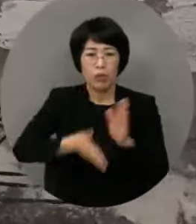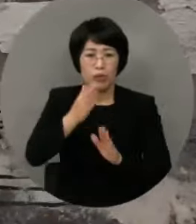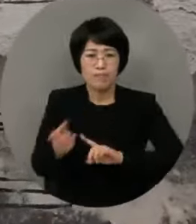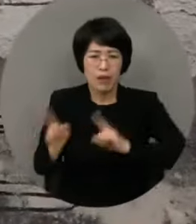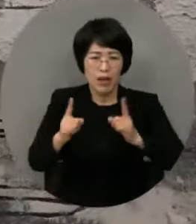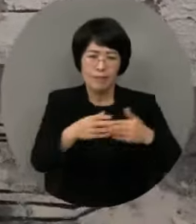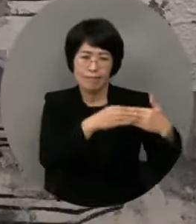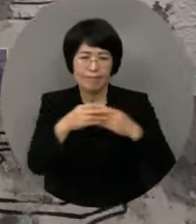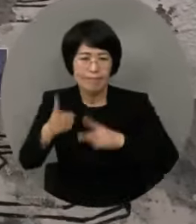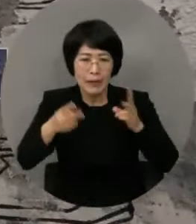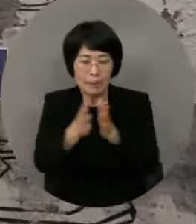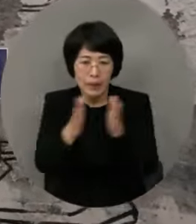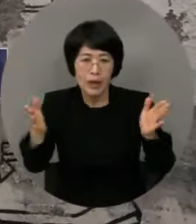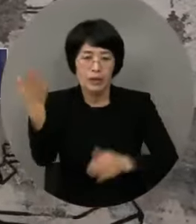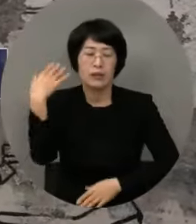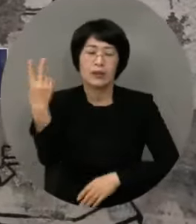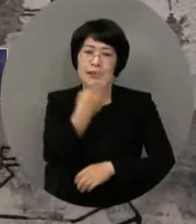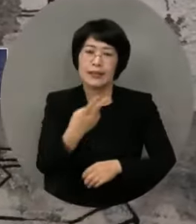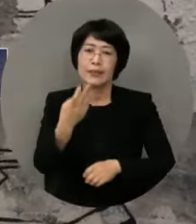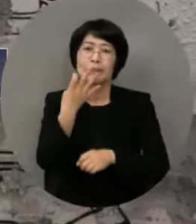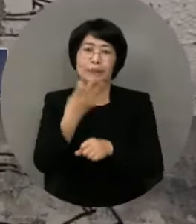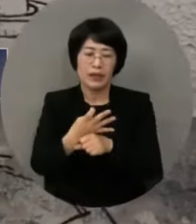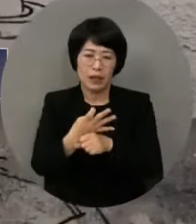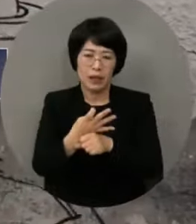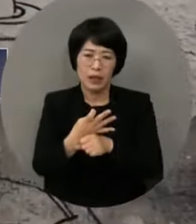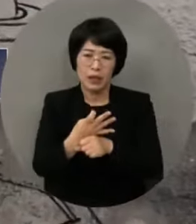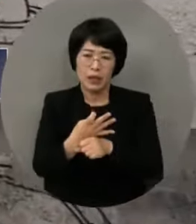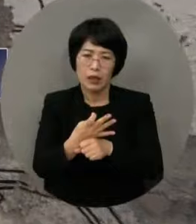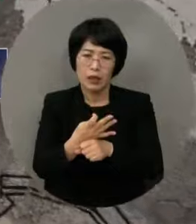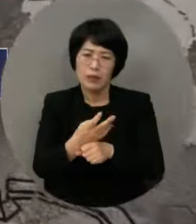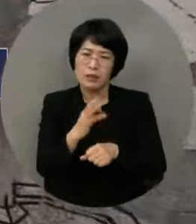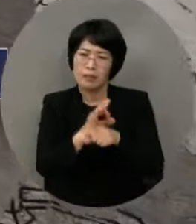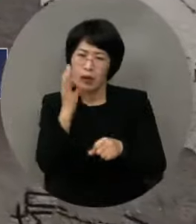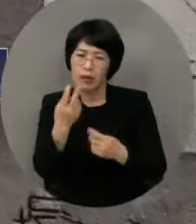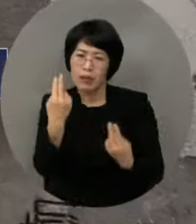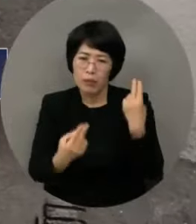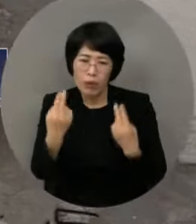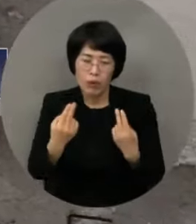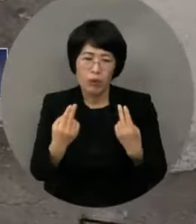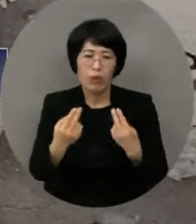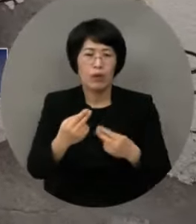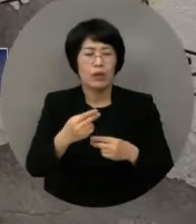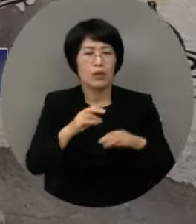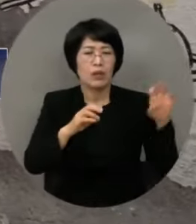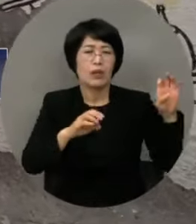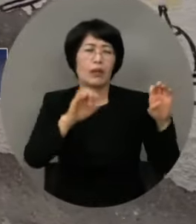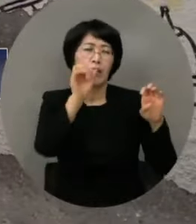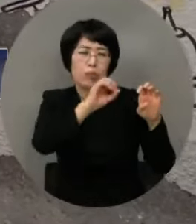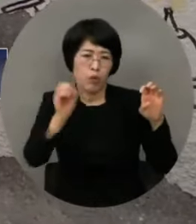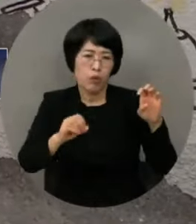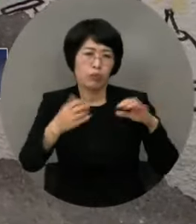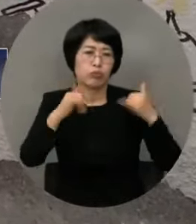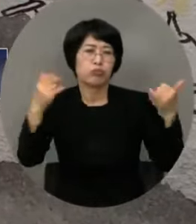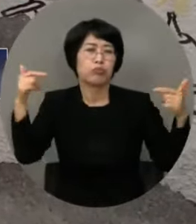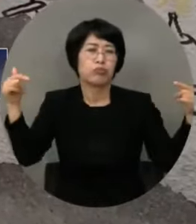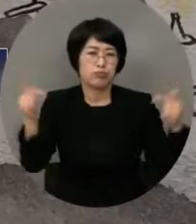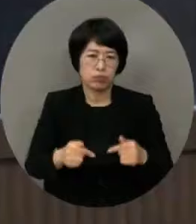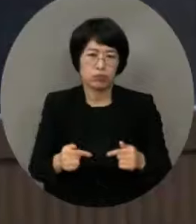도시재생 선도 사업이 시작된 지난 2014년, 그러니까 10년 전과 비교해도 40%가량 준